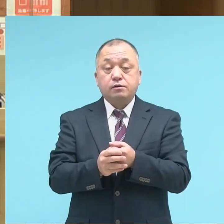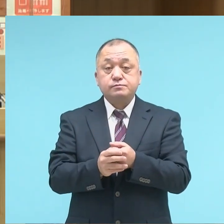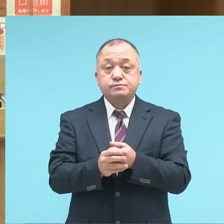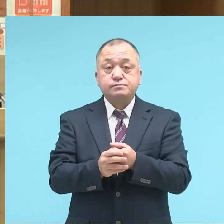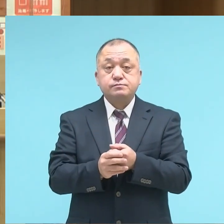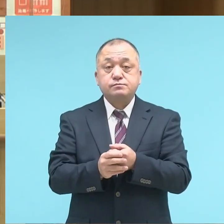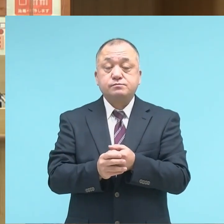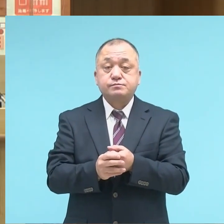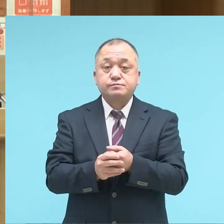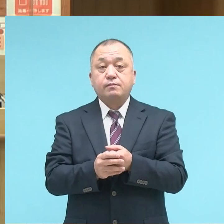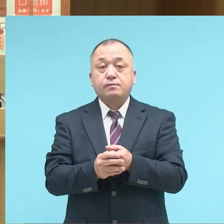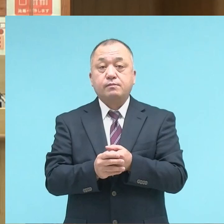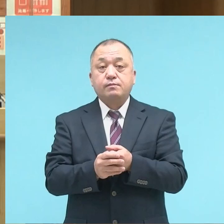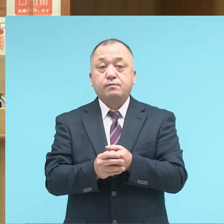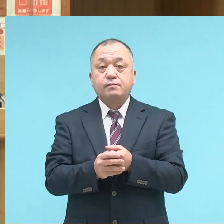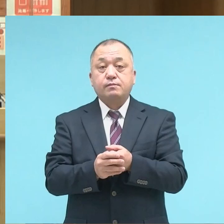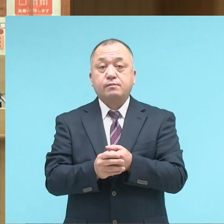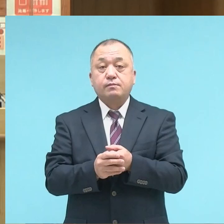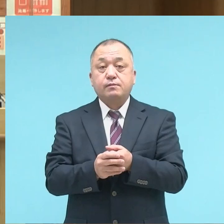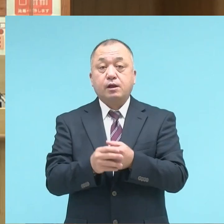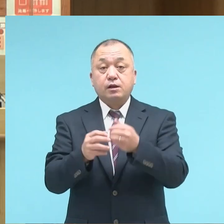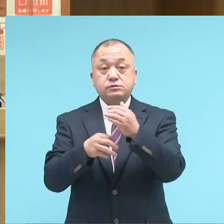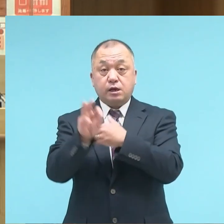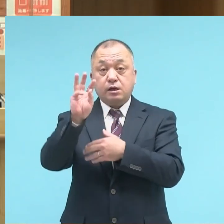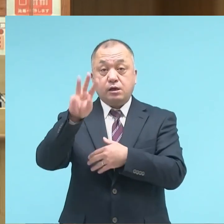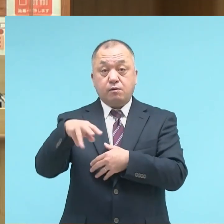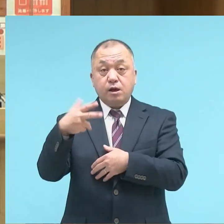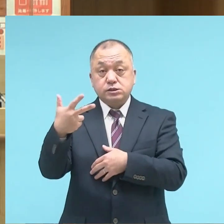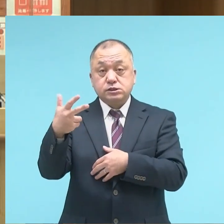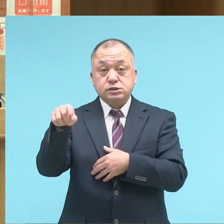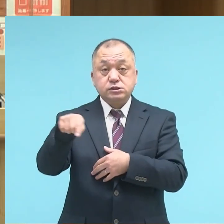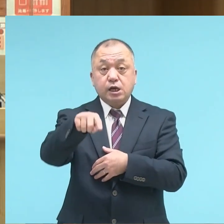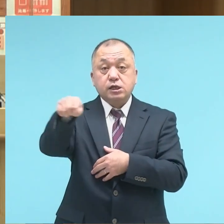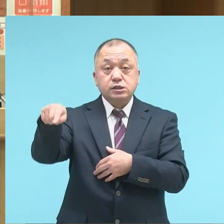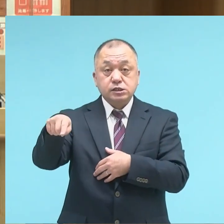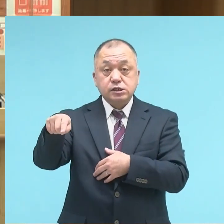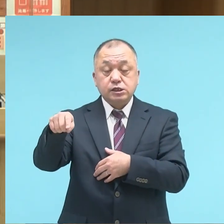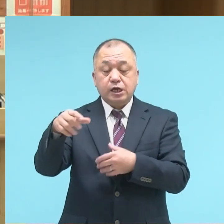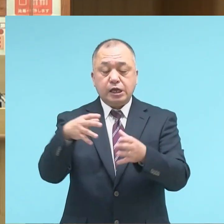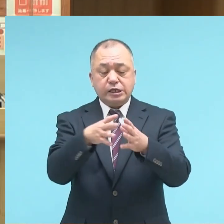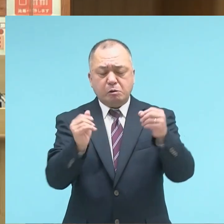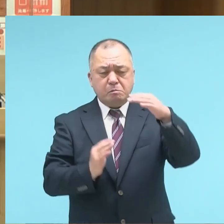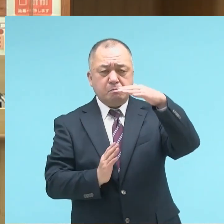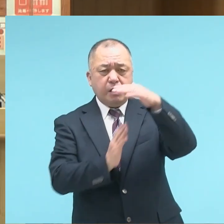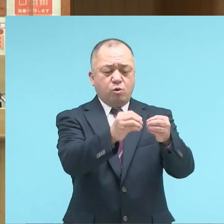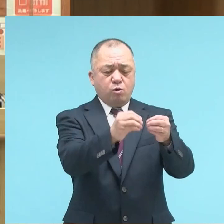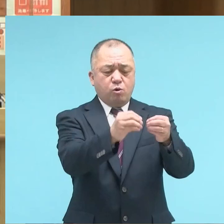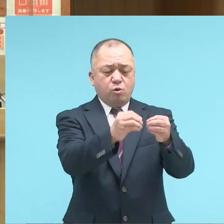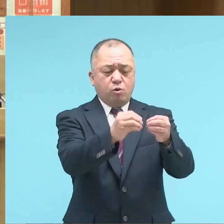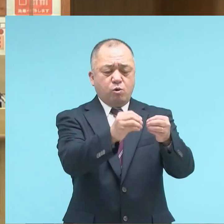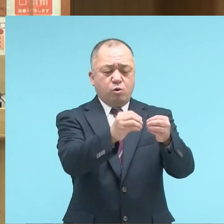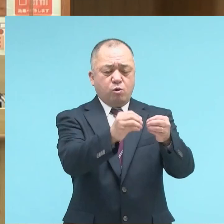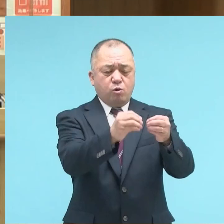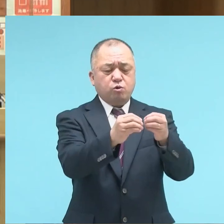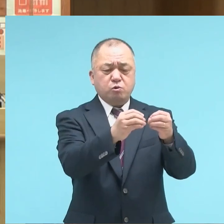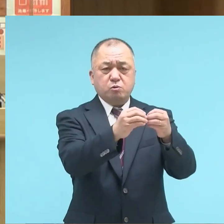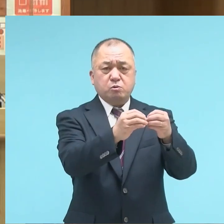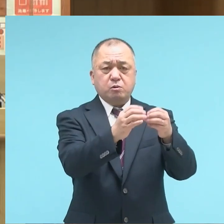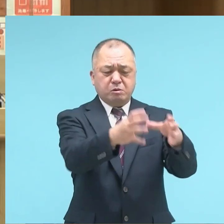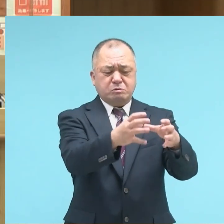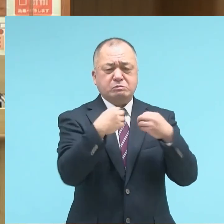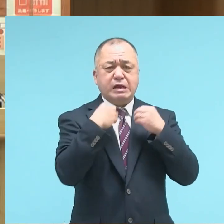ように、まさか市内において、日本最大にもなるそういったクラスターが発